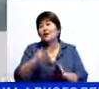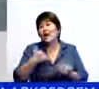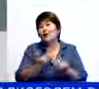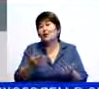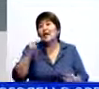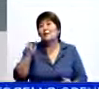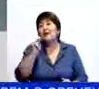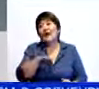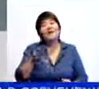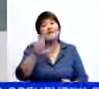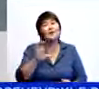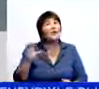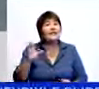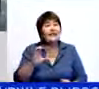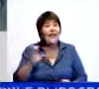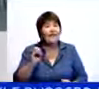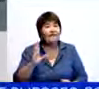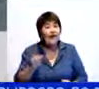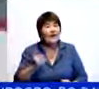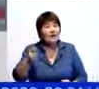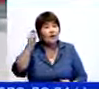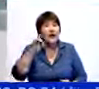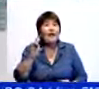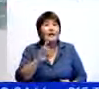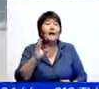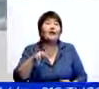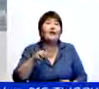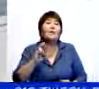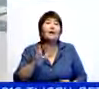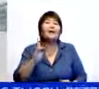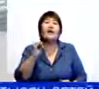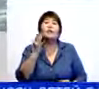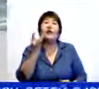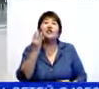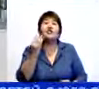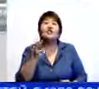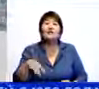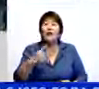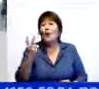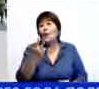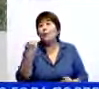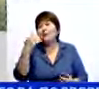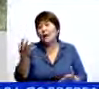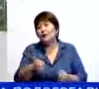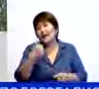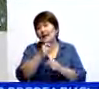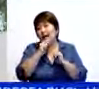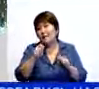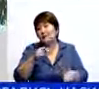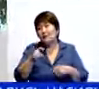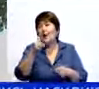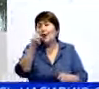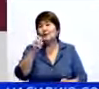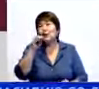из Петропавловска Виктория Сергеева. Среди мужчин Рахымжан Кельманов из Кармакшинского района. Оба победителя получили главный приз марафона